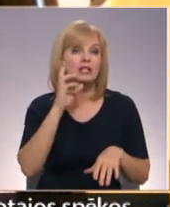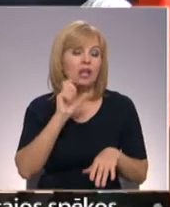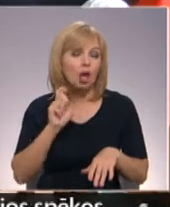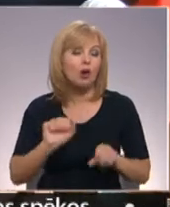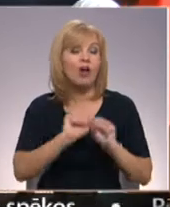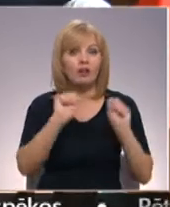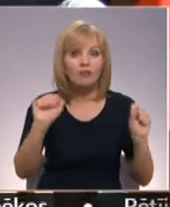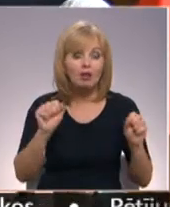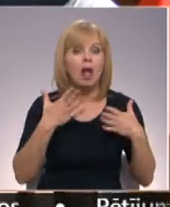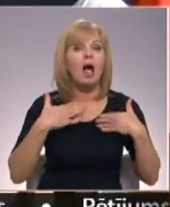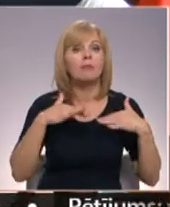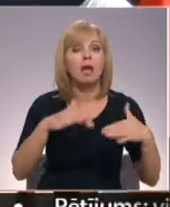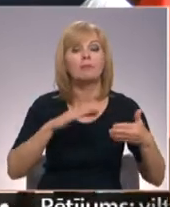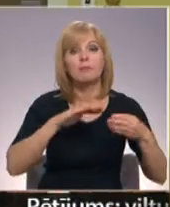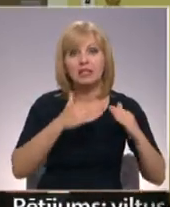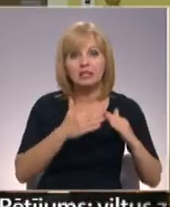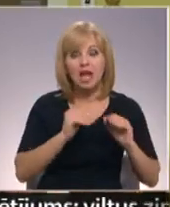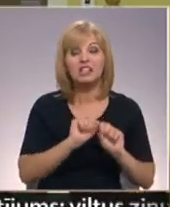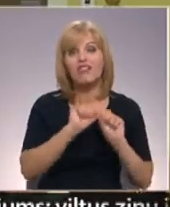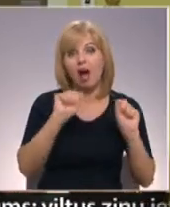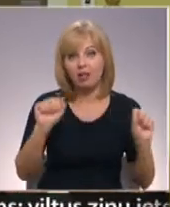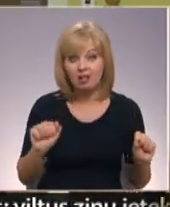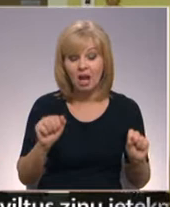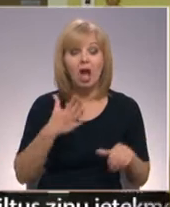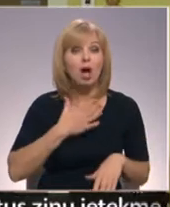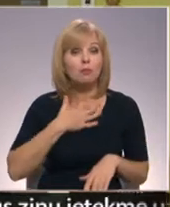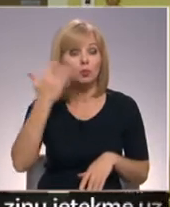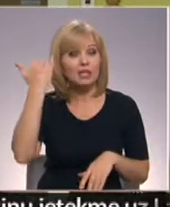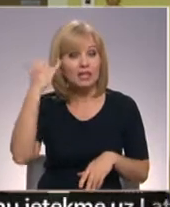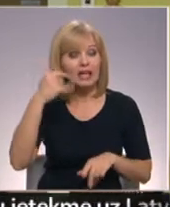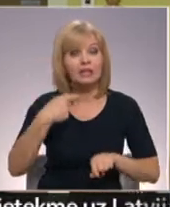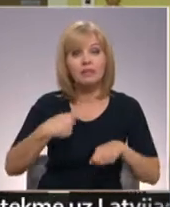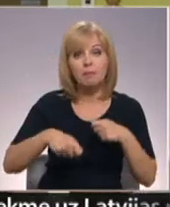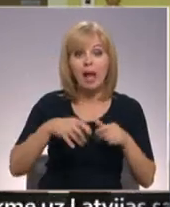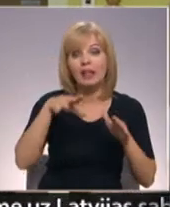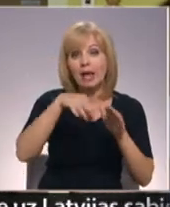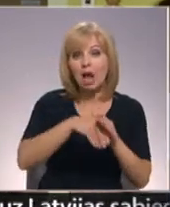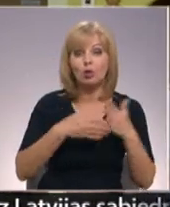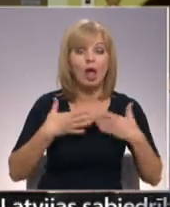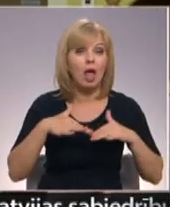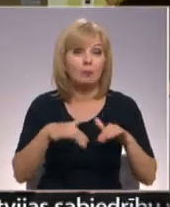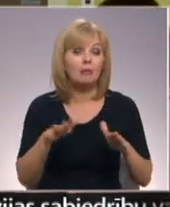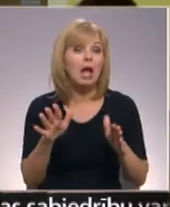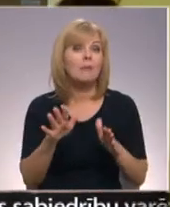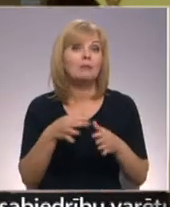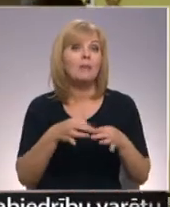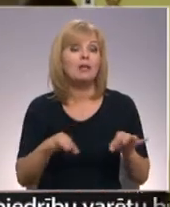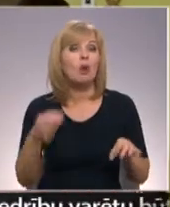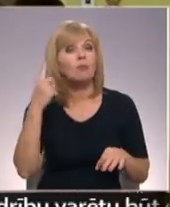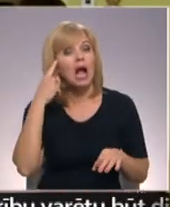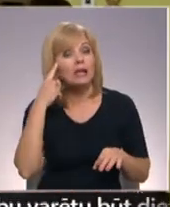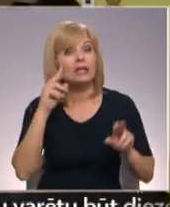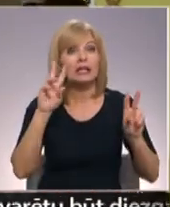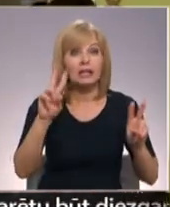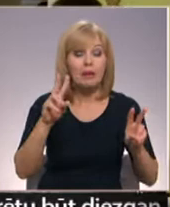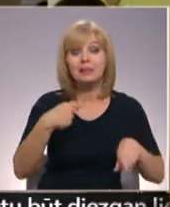kļūtu par jauno labdarības pilsētas valdnieku. Mūsu ideja bija spēlē iekļaut labdarības un brīvprātīgā darba tēmas, lai,